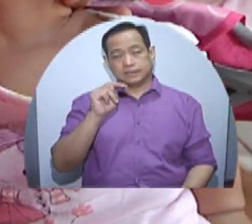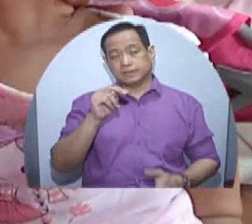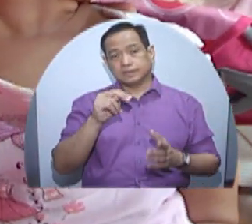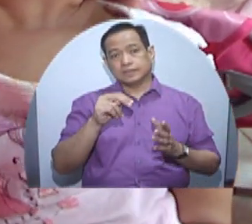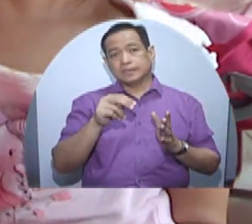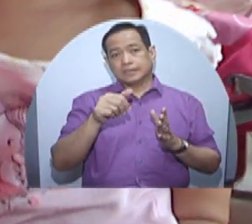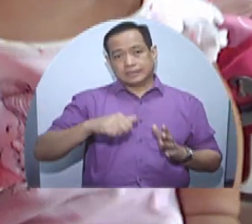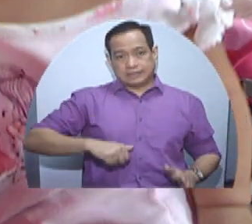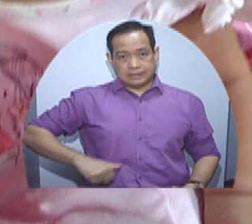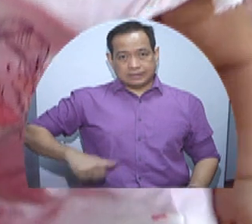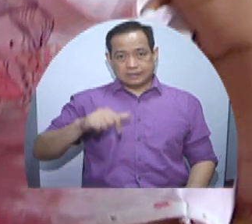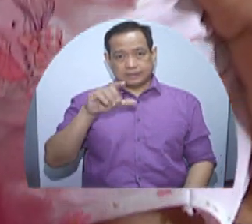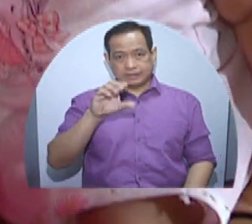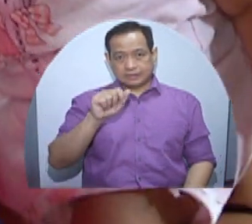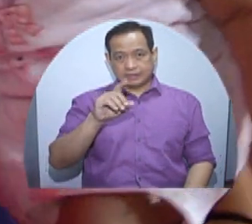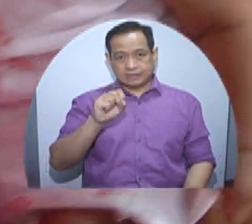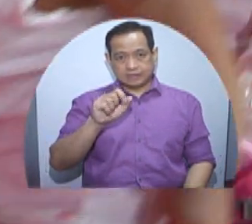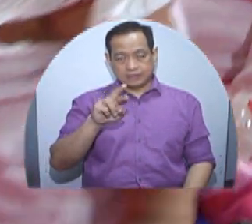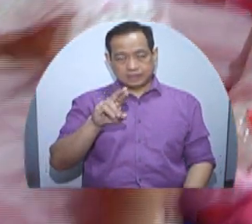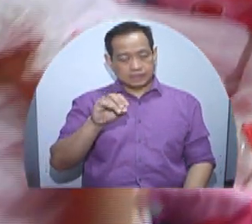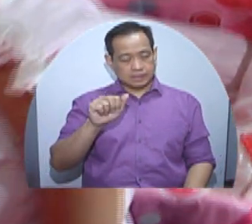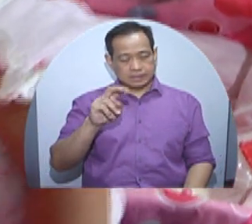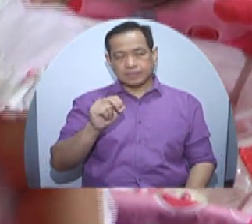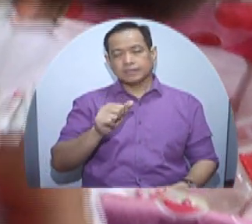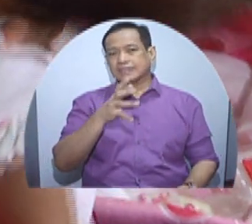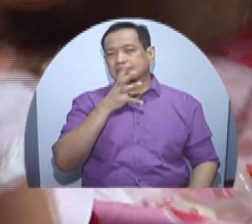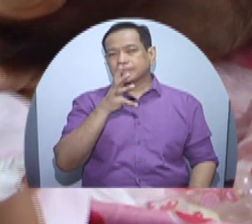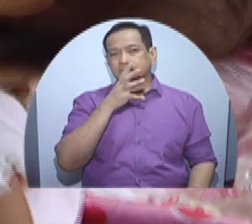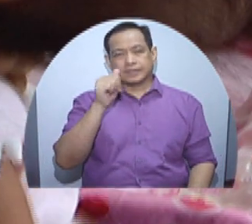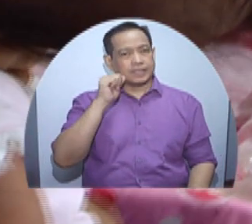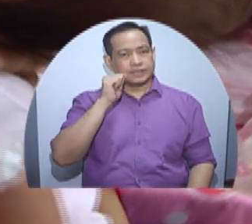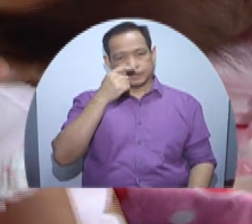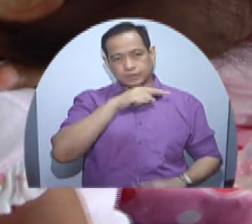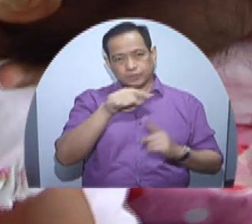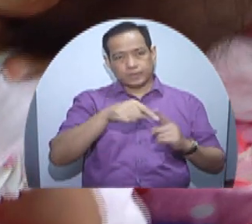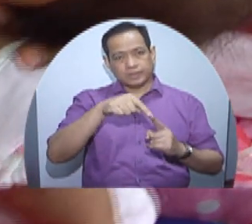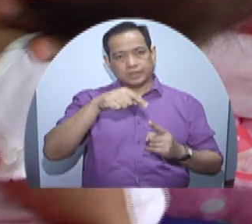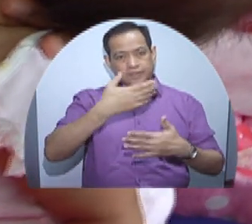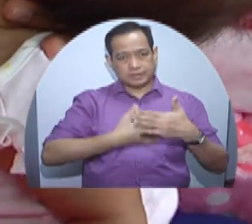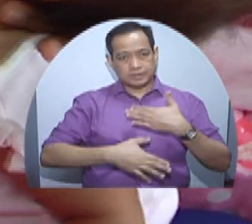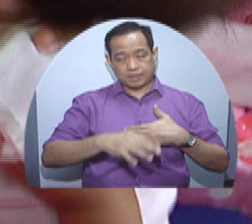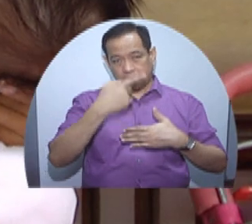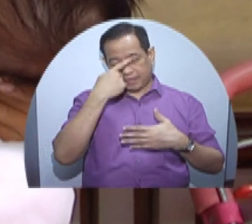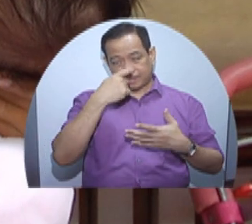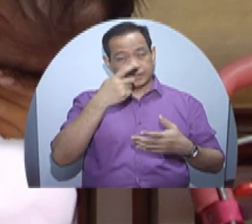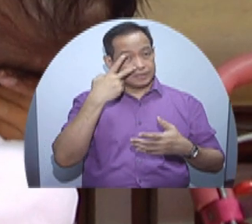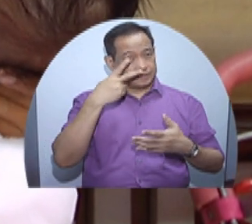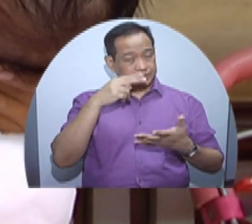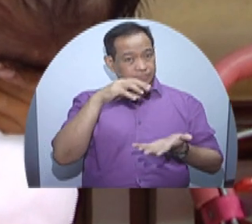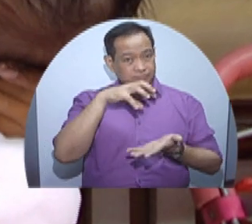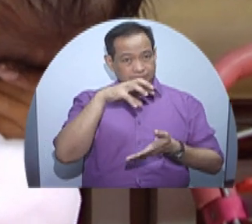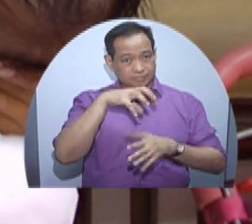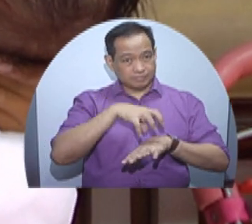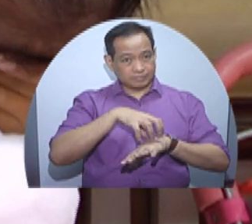kinailangan isesaryan ang ina ni Angel nang siya ay pinanganak dahil nakitaan siya ng bukol. Nang siya